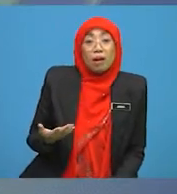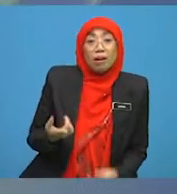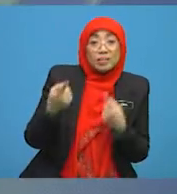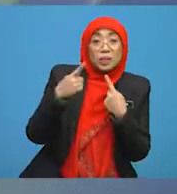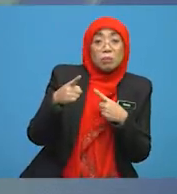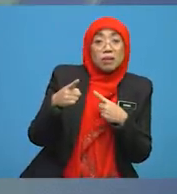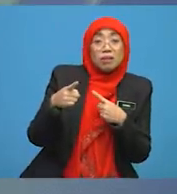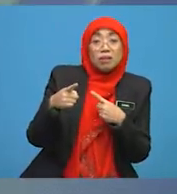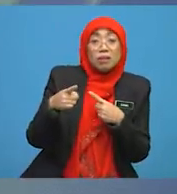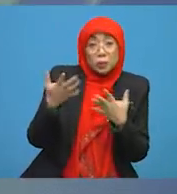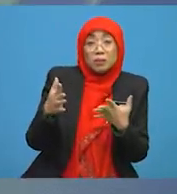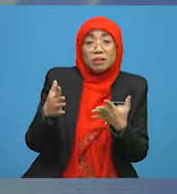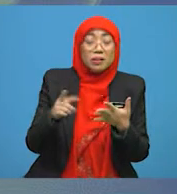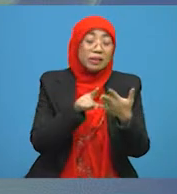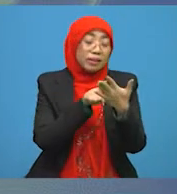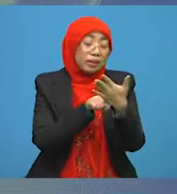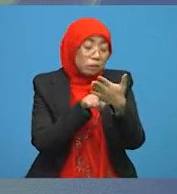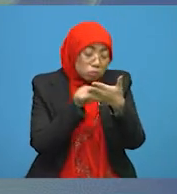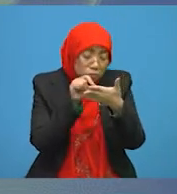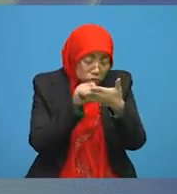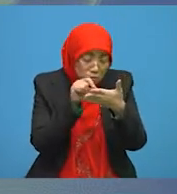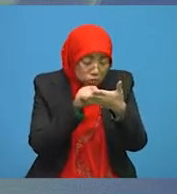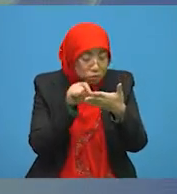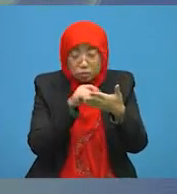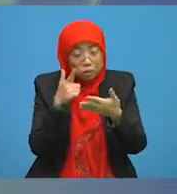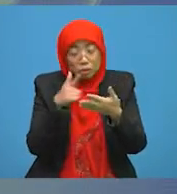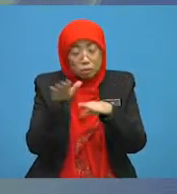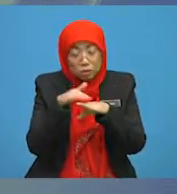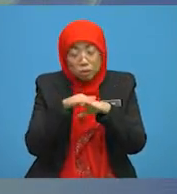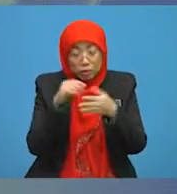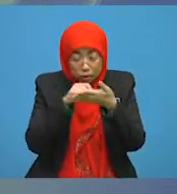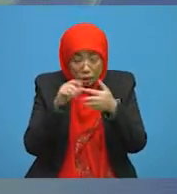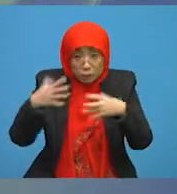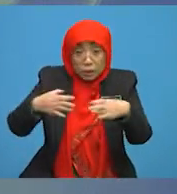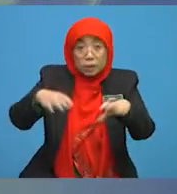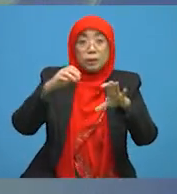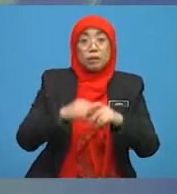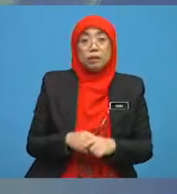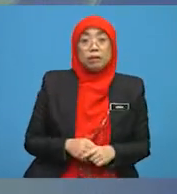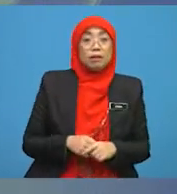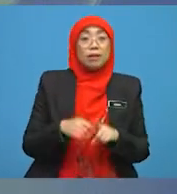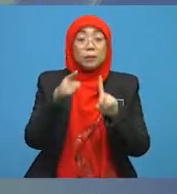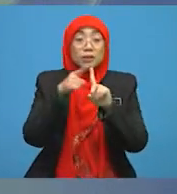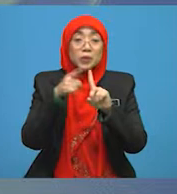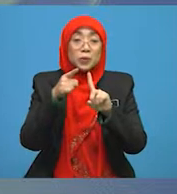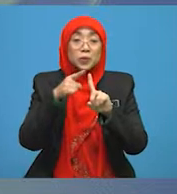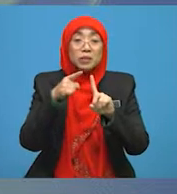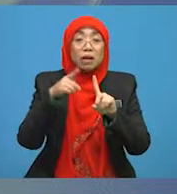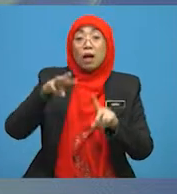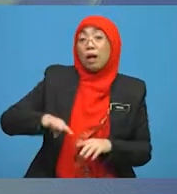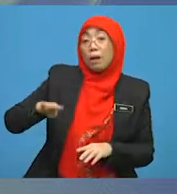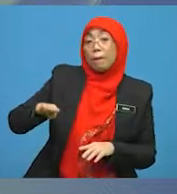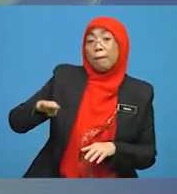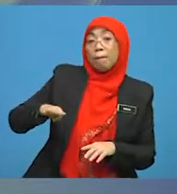Cadangan jawapan. 1. Budak itu masih mentah lagi.